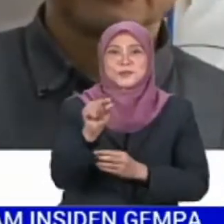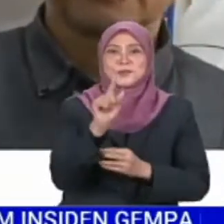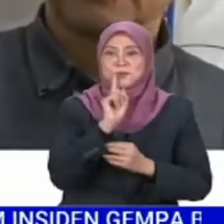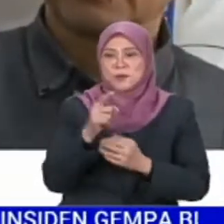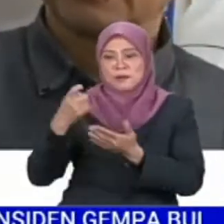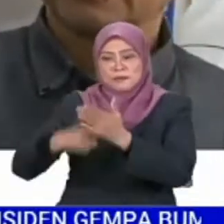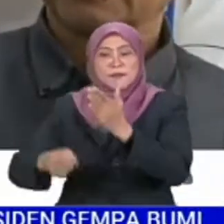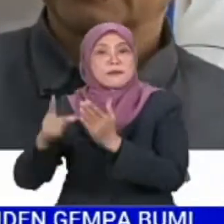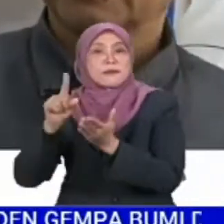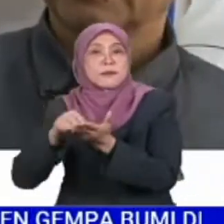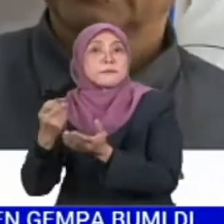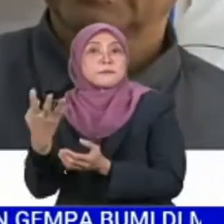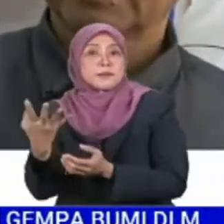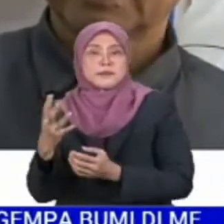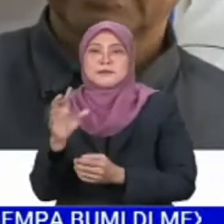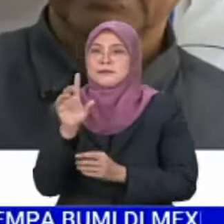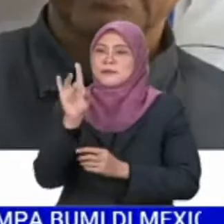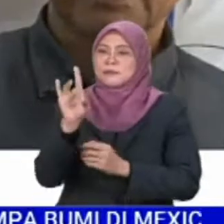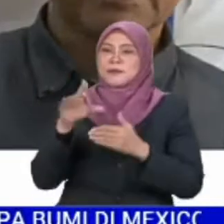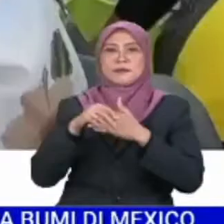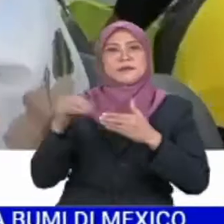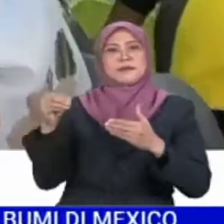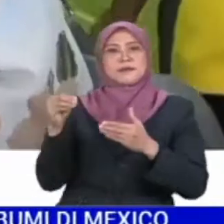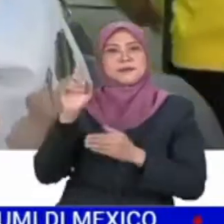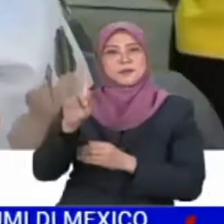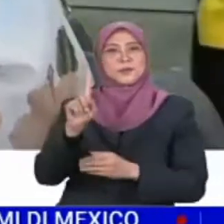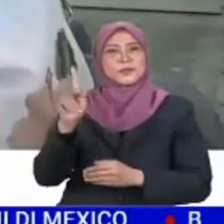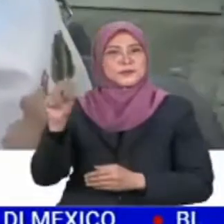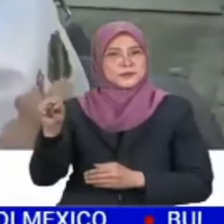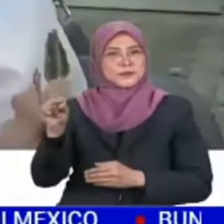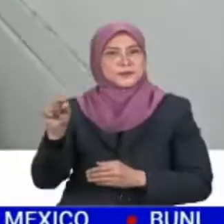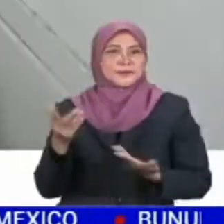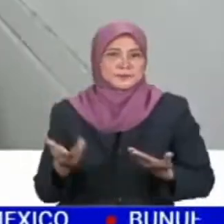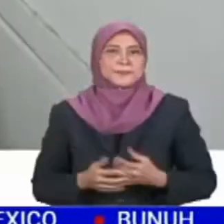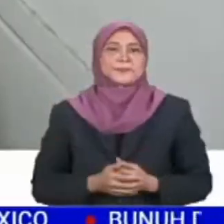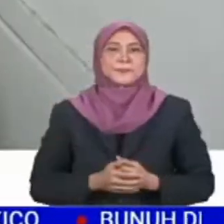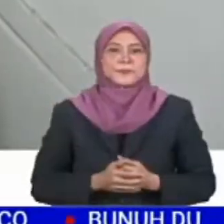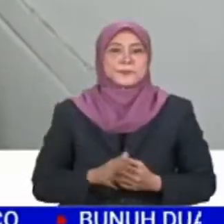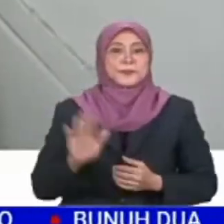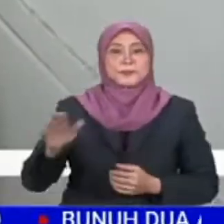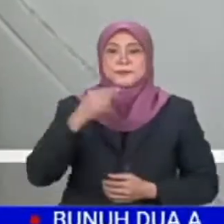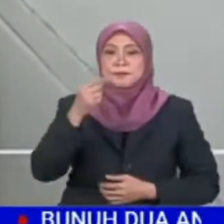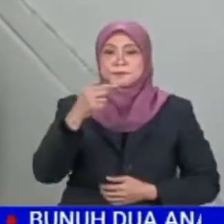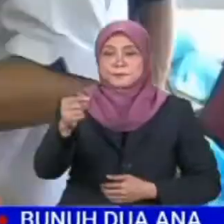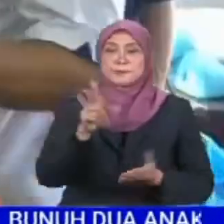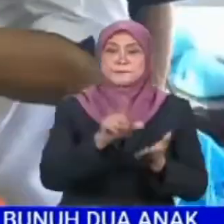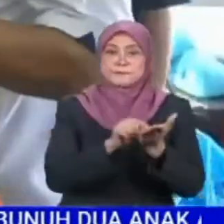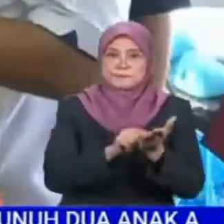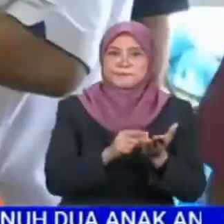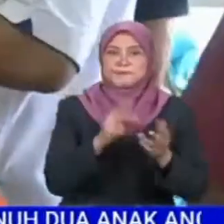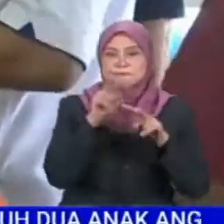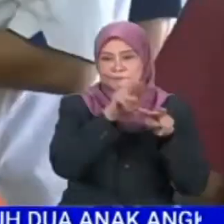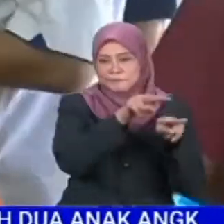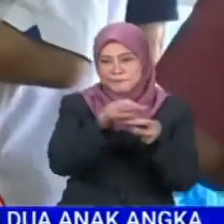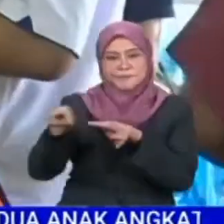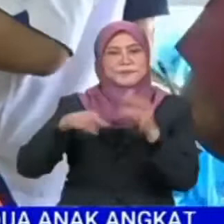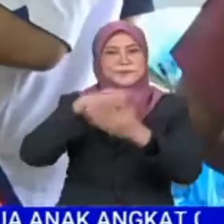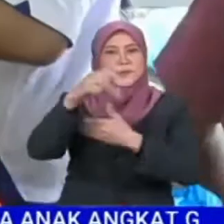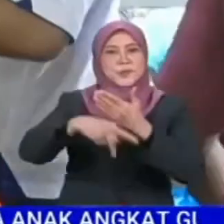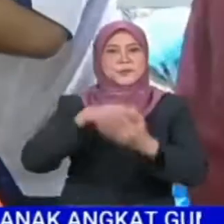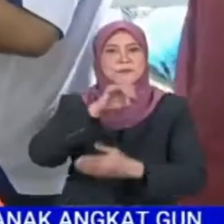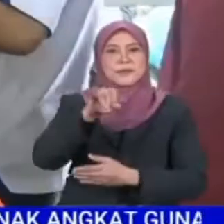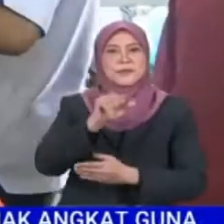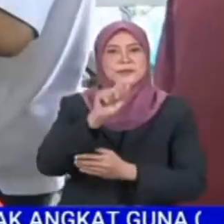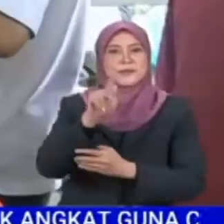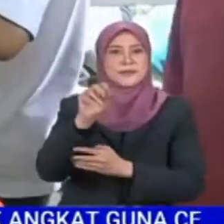ini harganya lebih kurang RM8 atau lebih sekilo. Beliau bercakap kepada pemberita selepas meninjau program JMKM